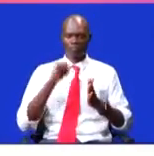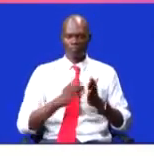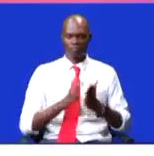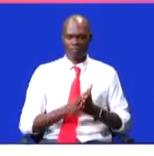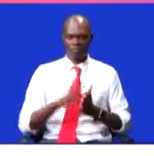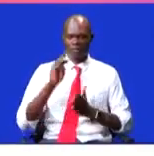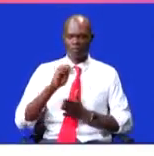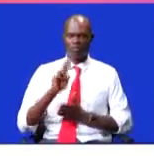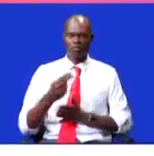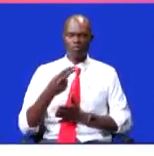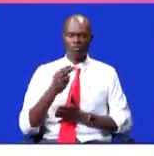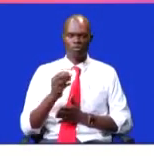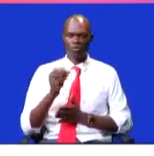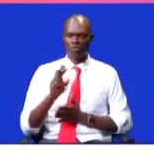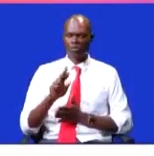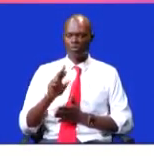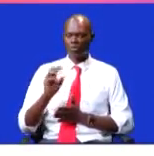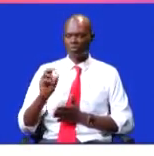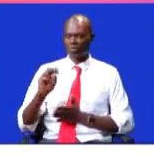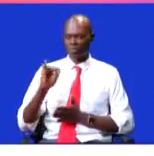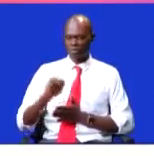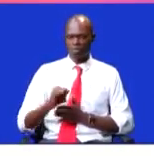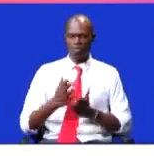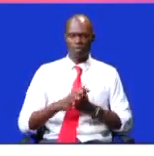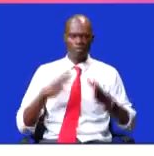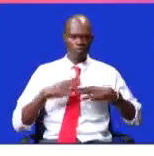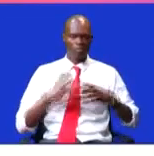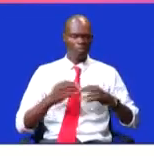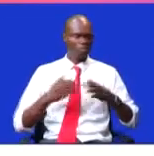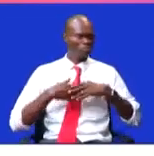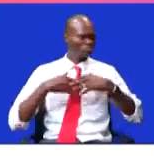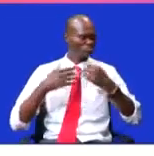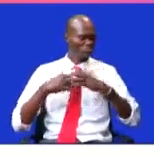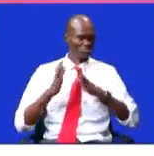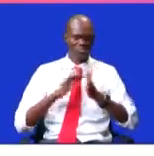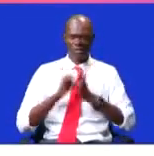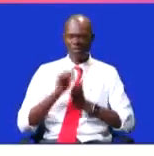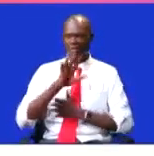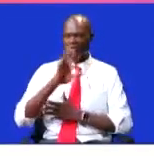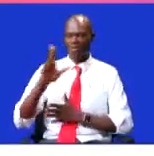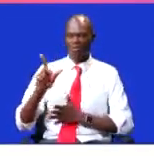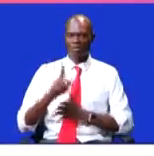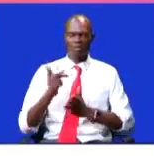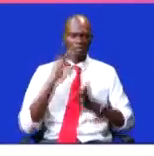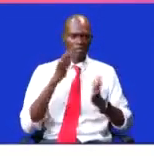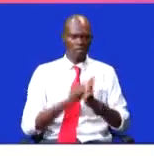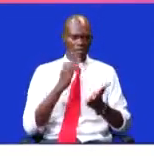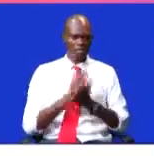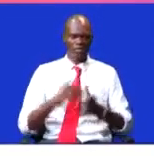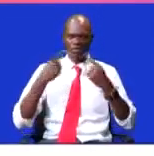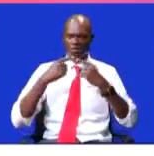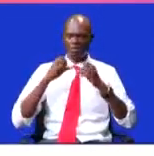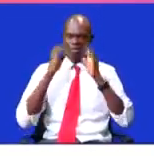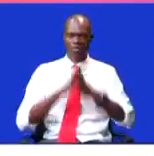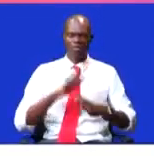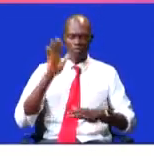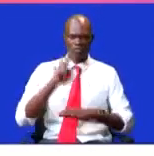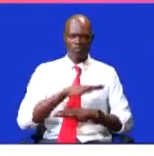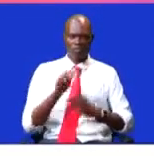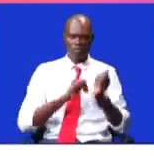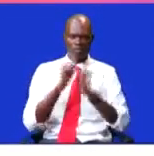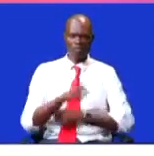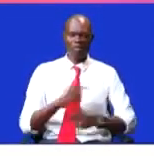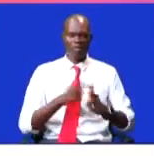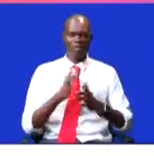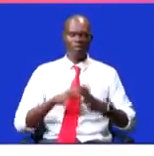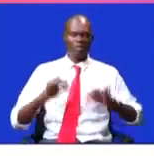ma Muhoroni ma Kisumu. Jopiny ma Nuiro okwedo bil ma kamano ka giwacho ni bil Nuiro poni okale nyim od bura to biro medo rido ngima